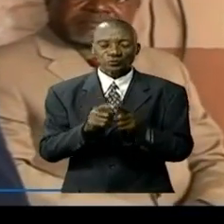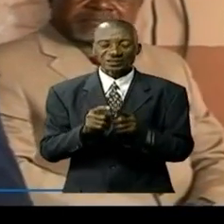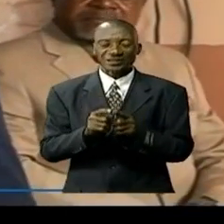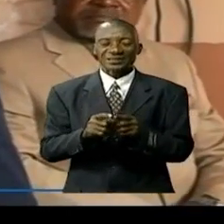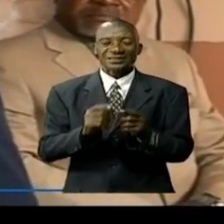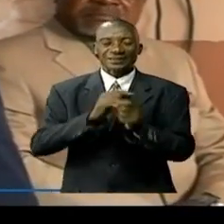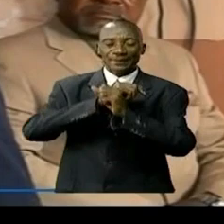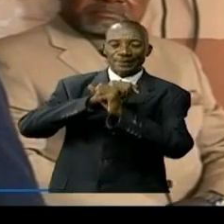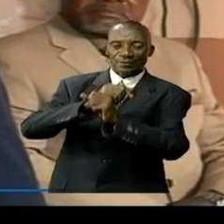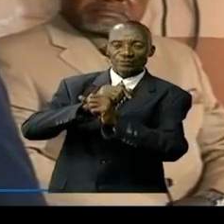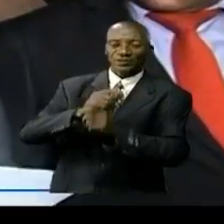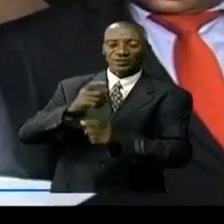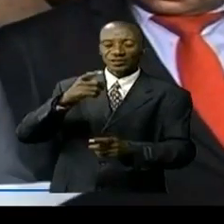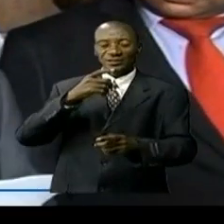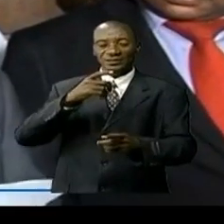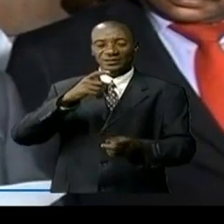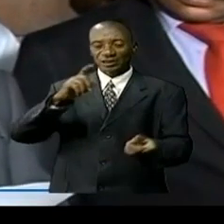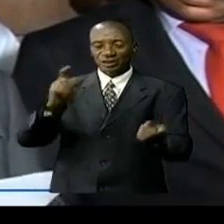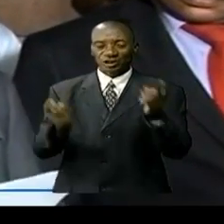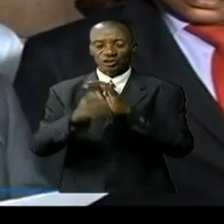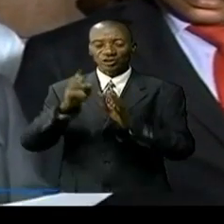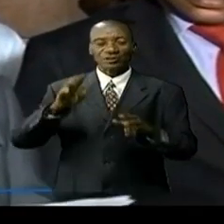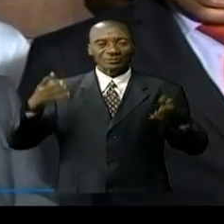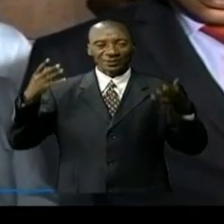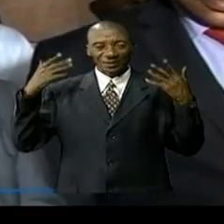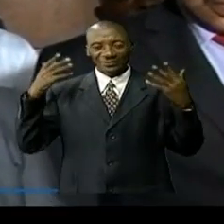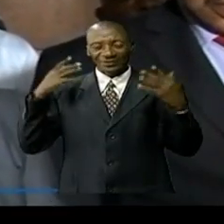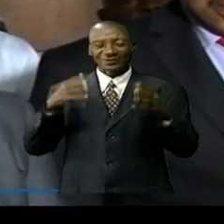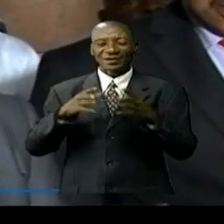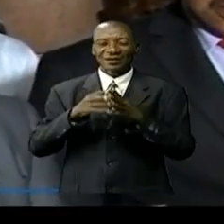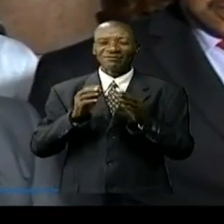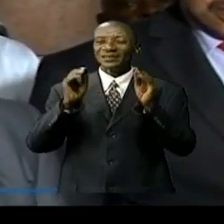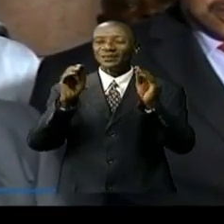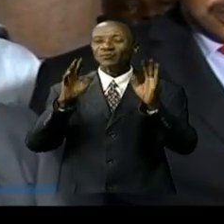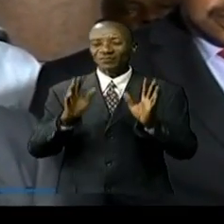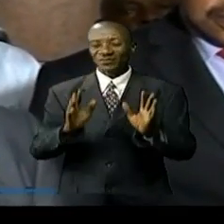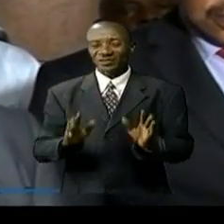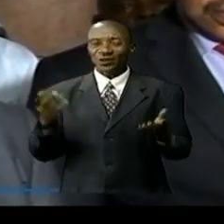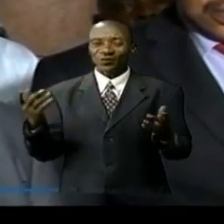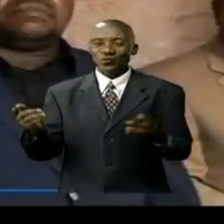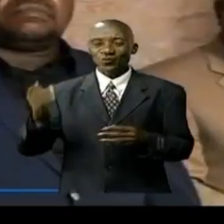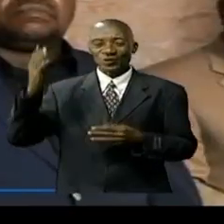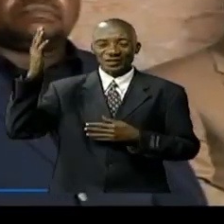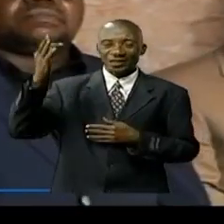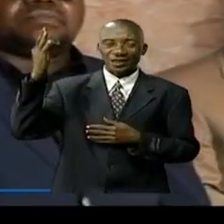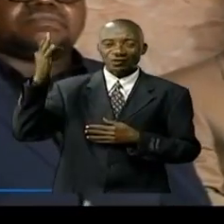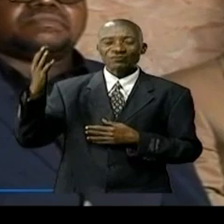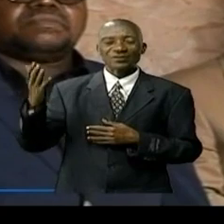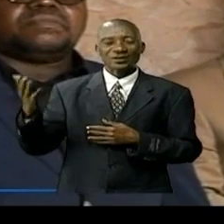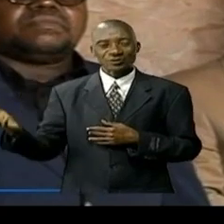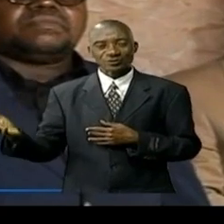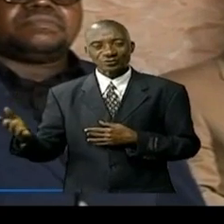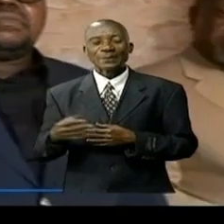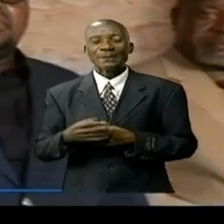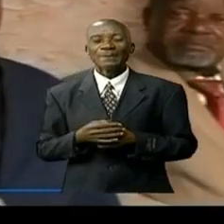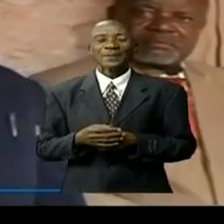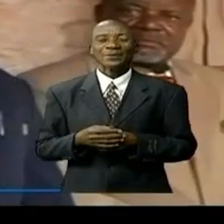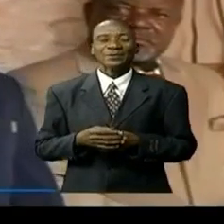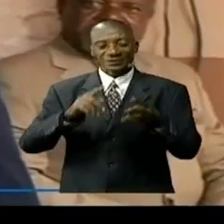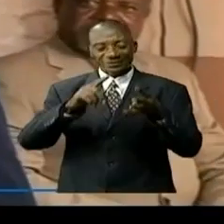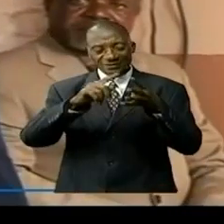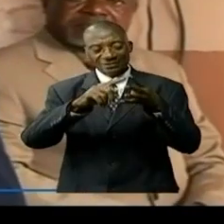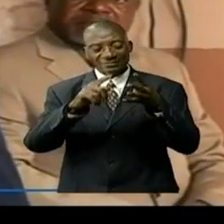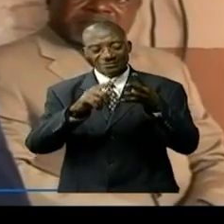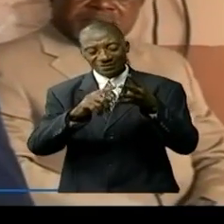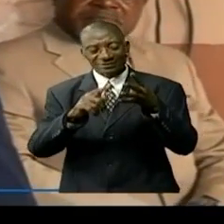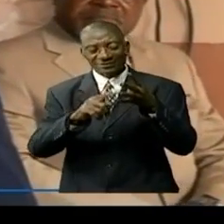climatiques. Les échanges avec les différents intervenants, notamment la caissière honoraire de la CENI et les directeurs généraux de l'ANAPI, de l'INPP